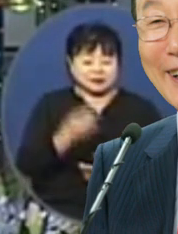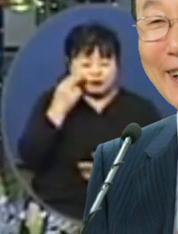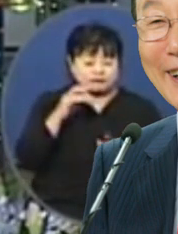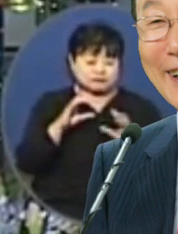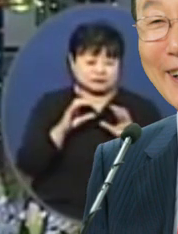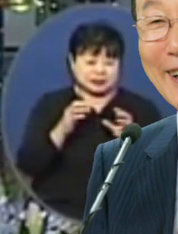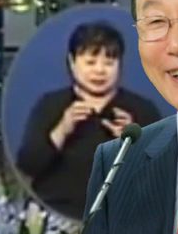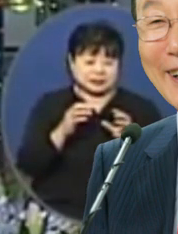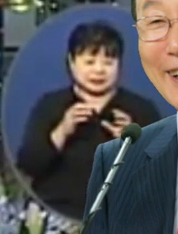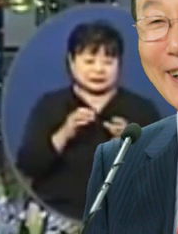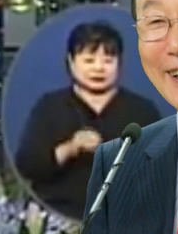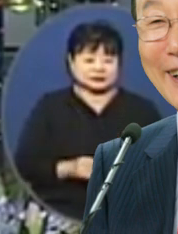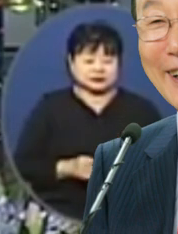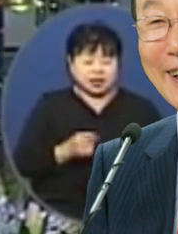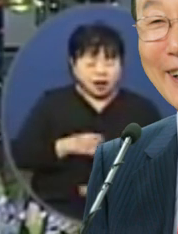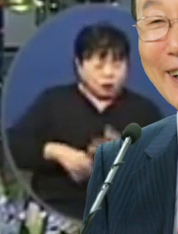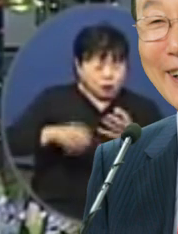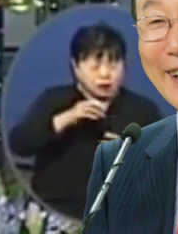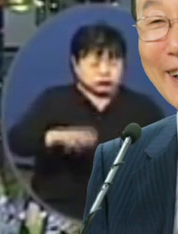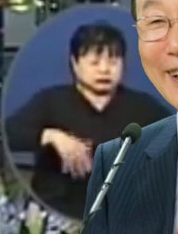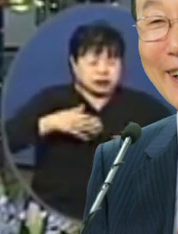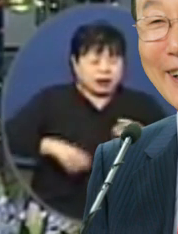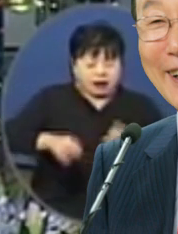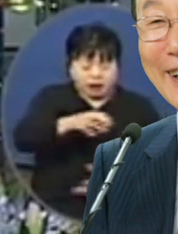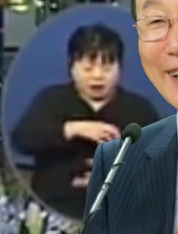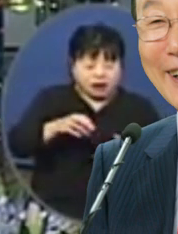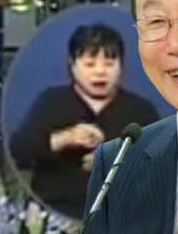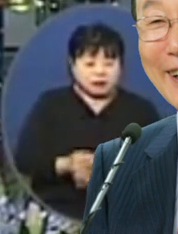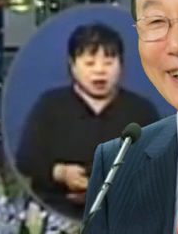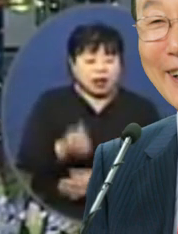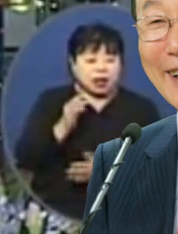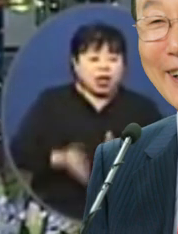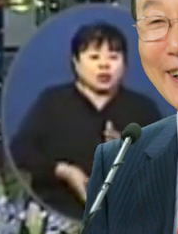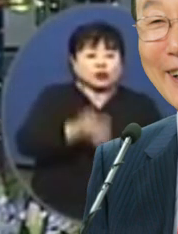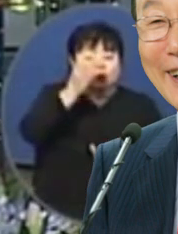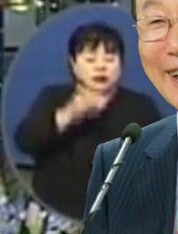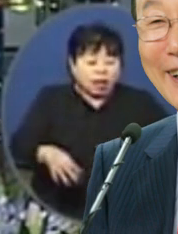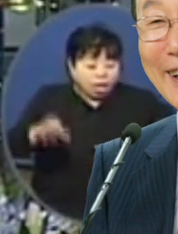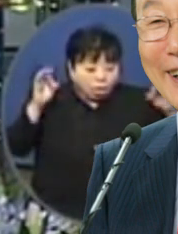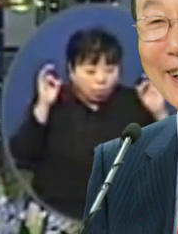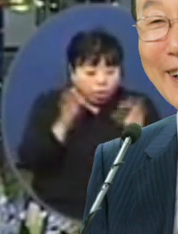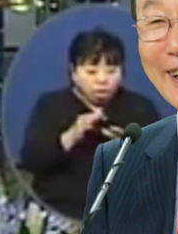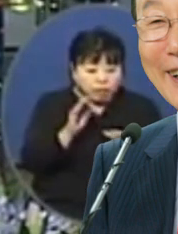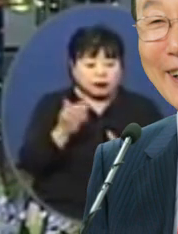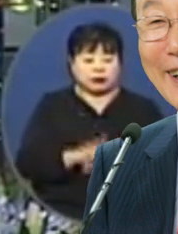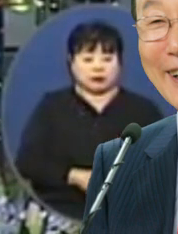미국에는 사이클론이라고 광풍이 불면 온 도시가 날아가 버리는 것입니다.